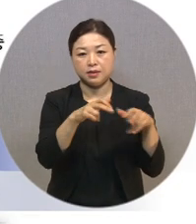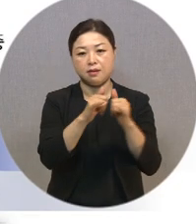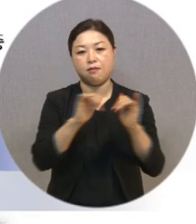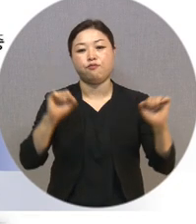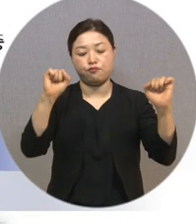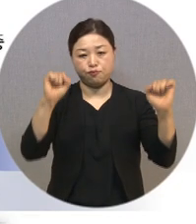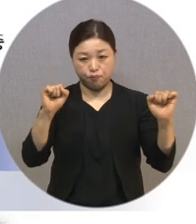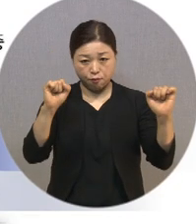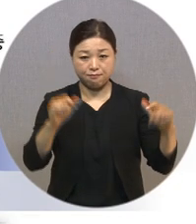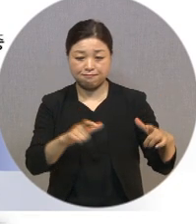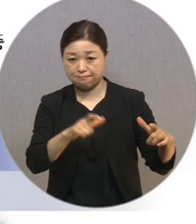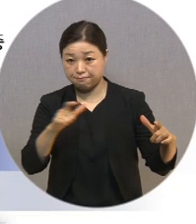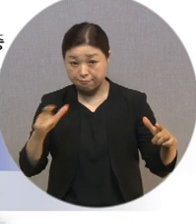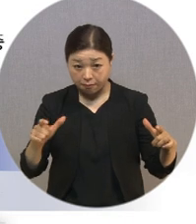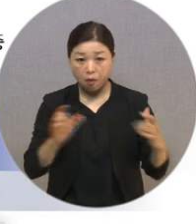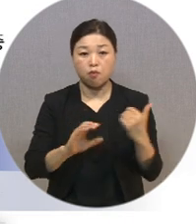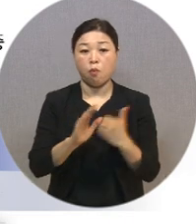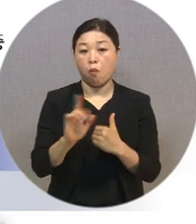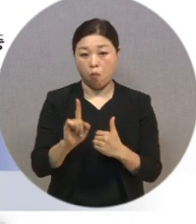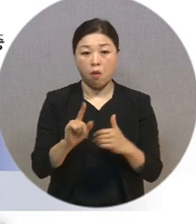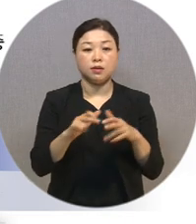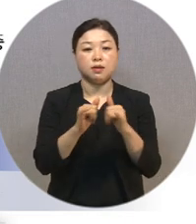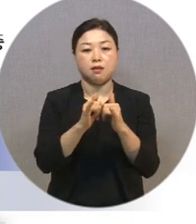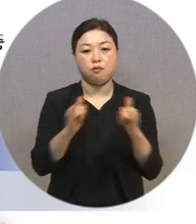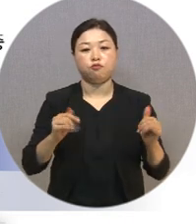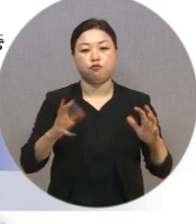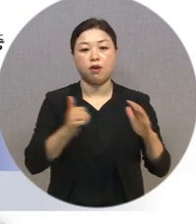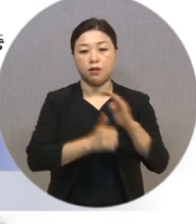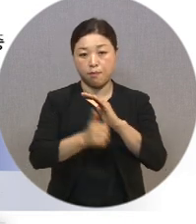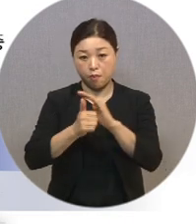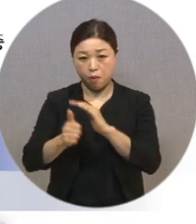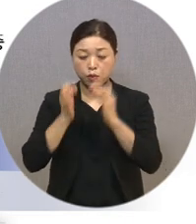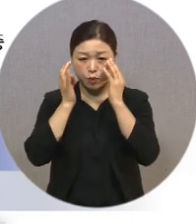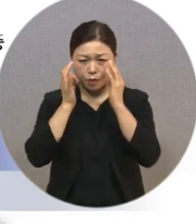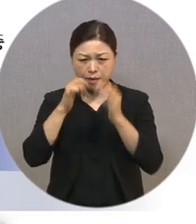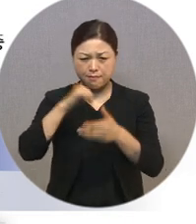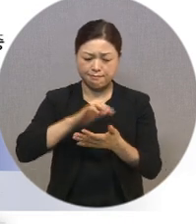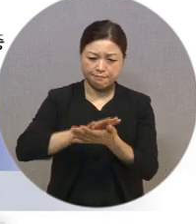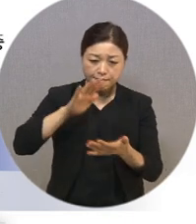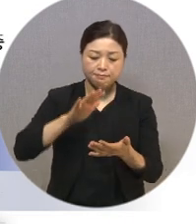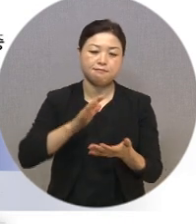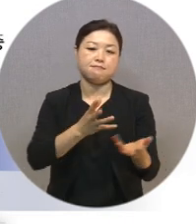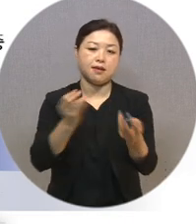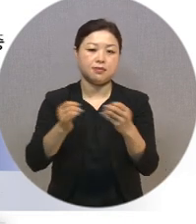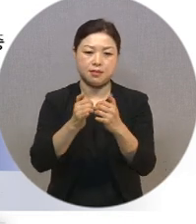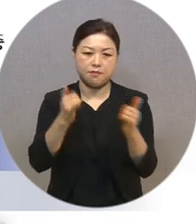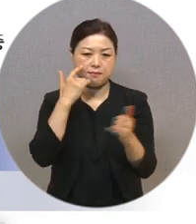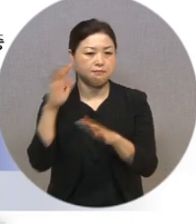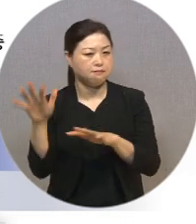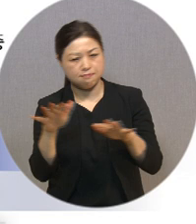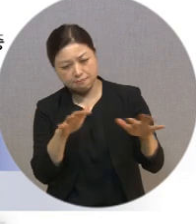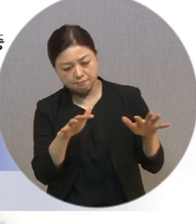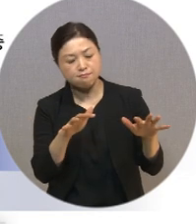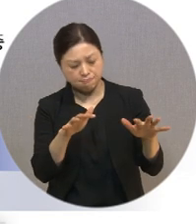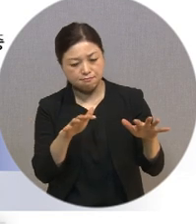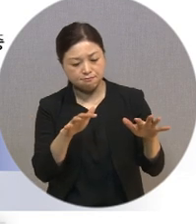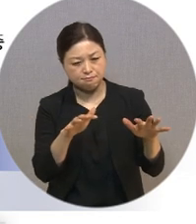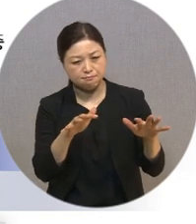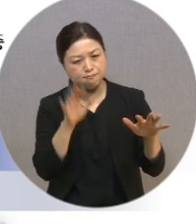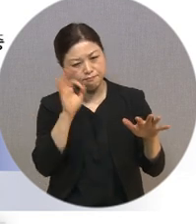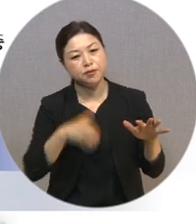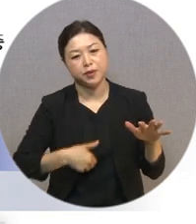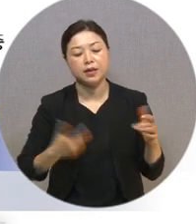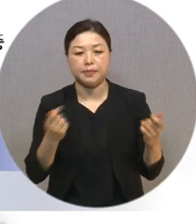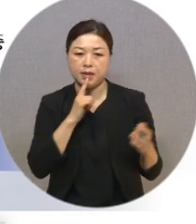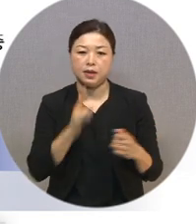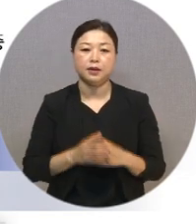스포츠 저변 확대뿐만 아니라 장애인 국가대표 선수들의 노력과 열정이 더 많은 사람에게 알려져야 한다고